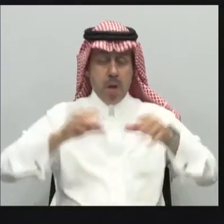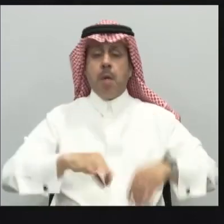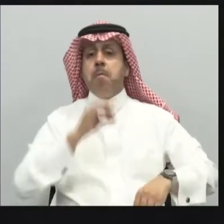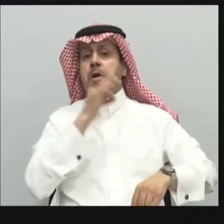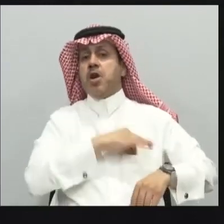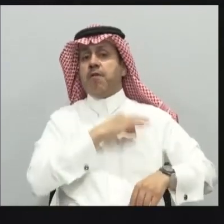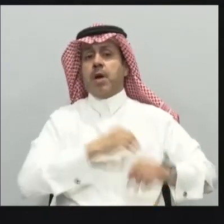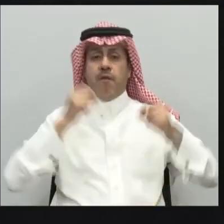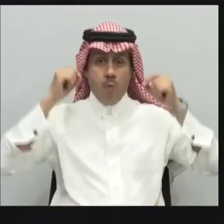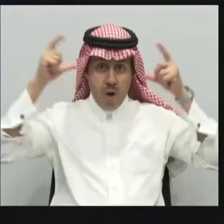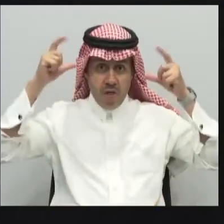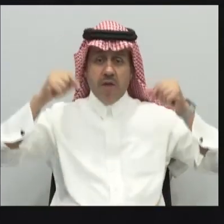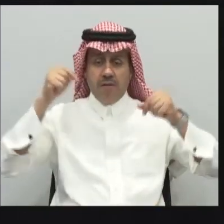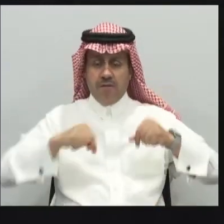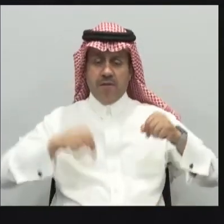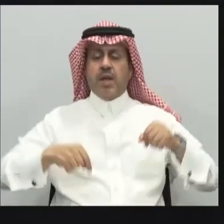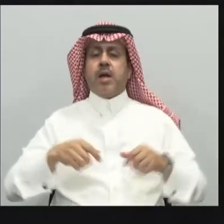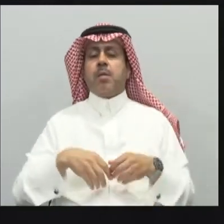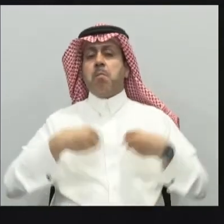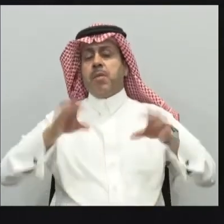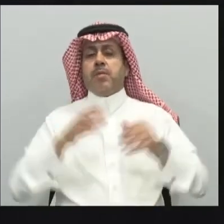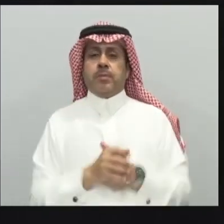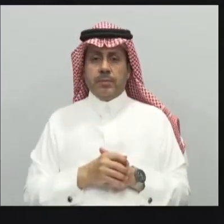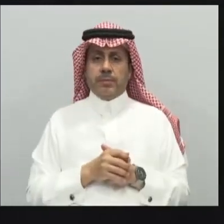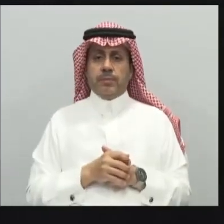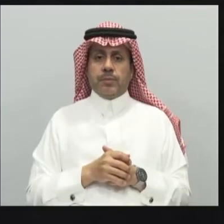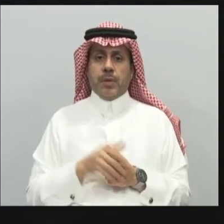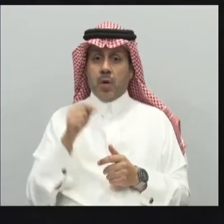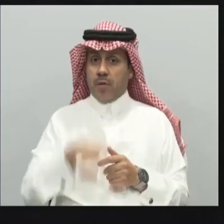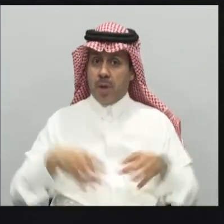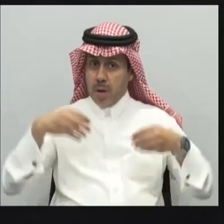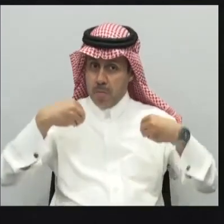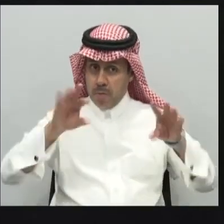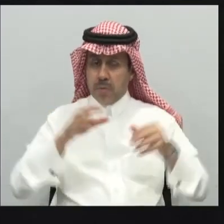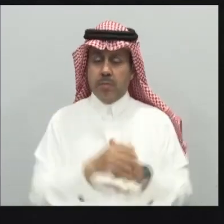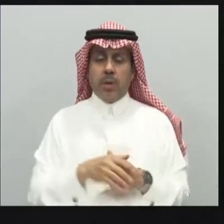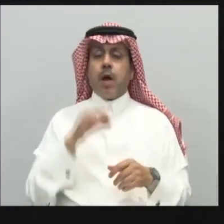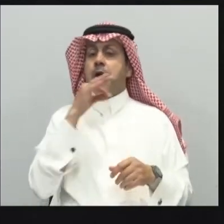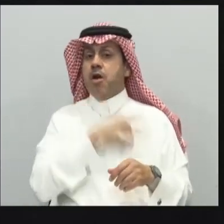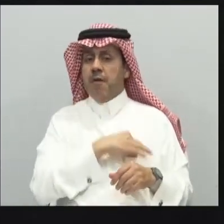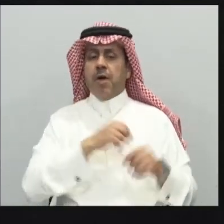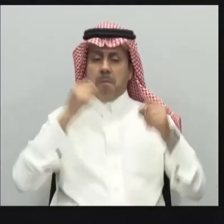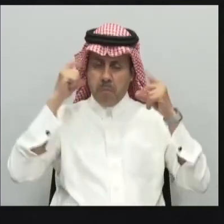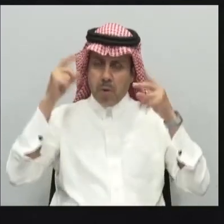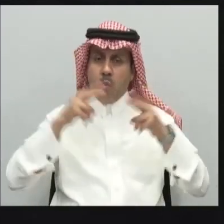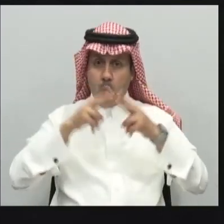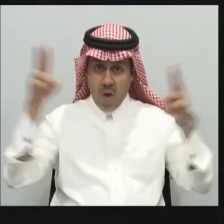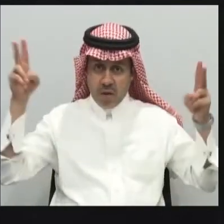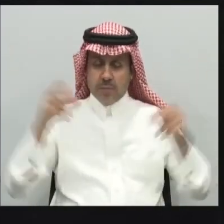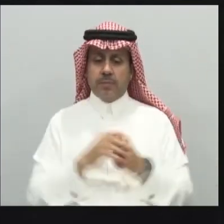معلوما في المبيع يعني اريد ان يكون في هذا المبيع نفعا معلوما وظاهرا